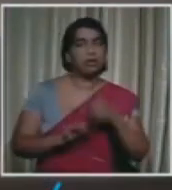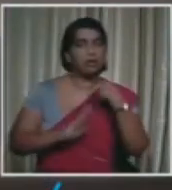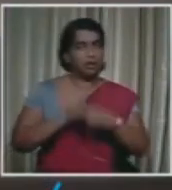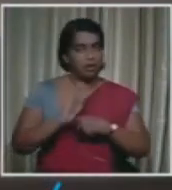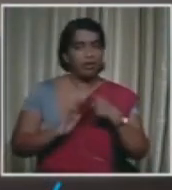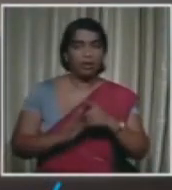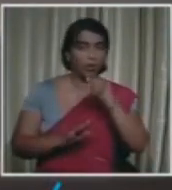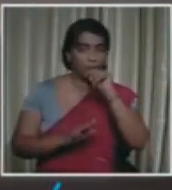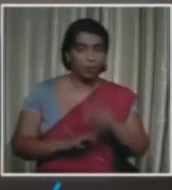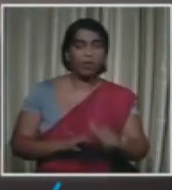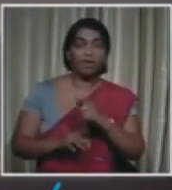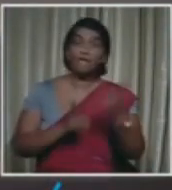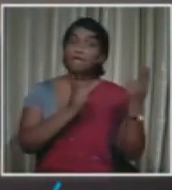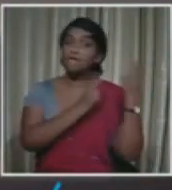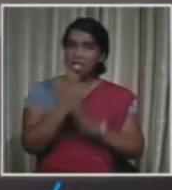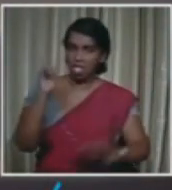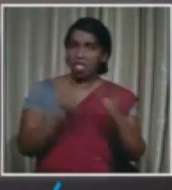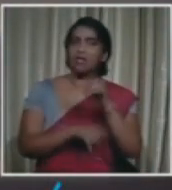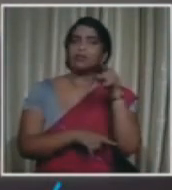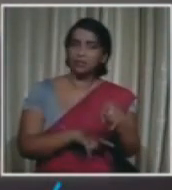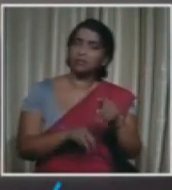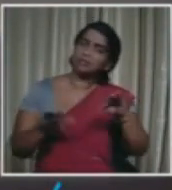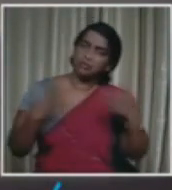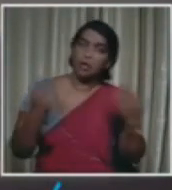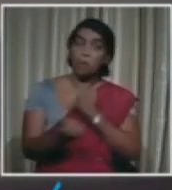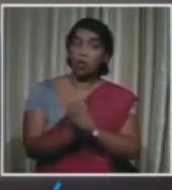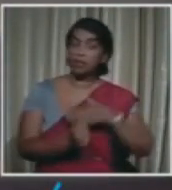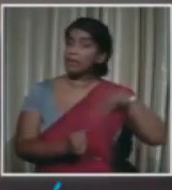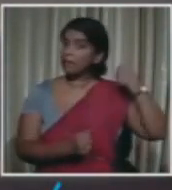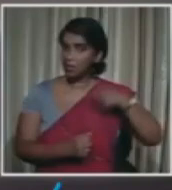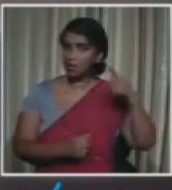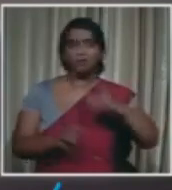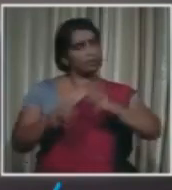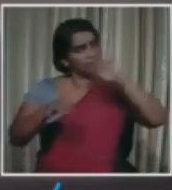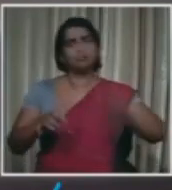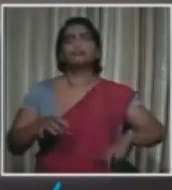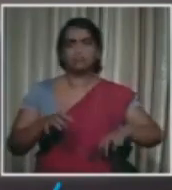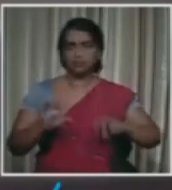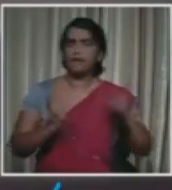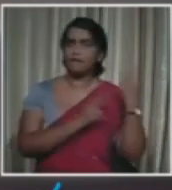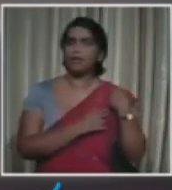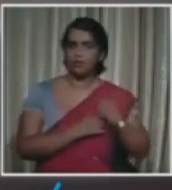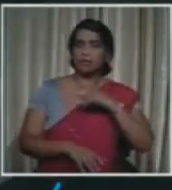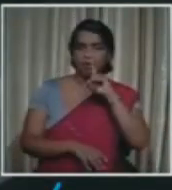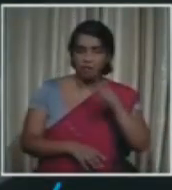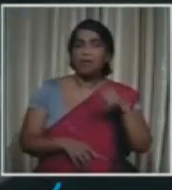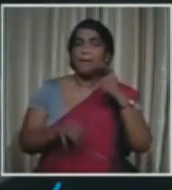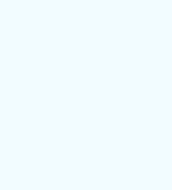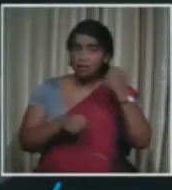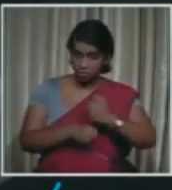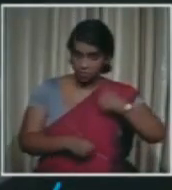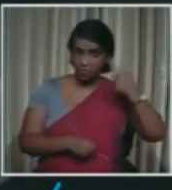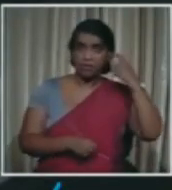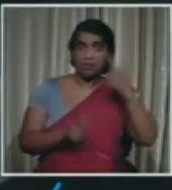කරනවා. අඩුම ගානේ වක්කීම අරගෙන එක්ක ඇමතිවරයා එහෙම නැත්නම් පොලිස්පතිවරයා ඉල්ලාස් වෙන්න ඕනේ කියන එක අපි අවස්ථාවේදී කියනවා. ආණ්ඩුව හිතනවා